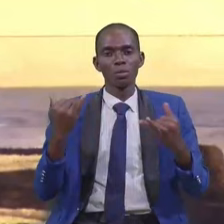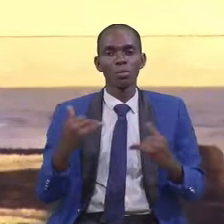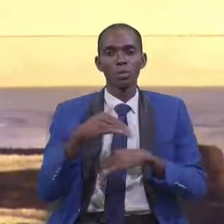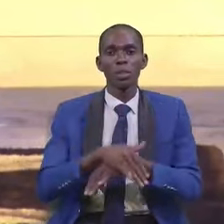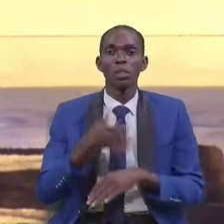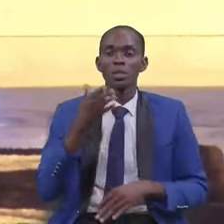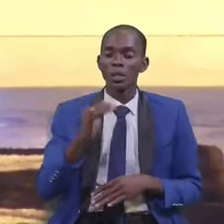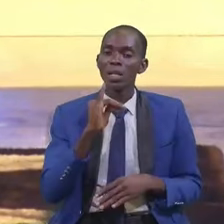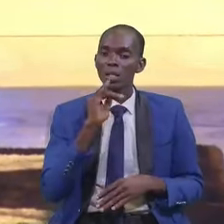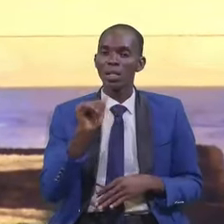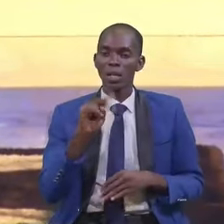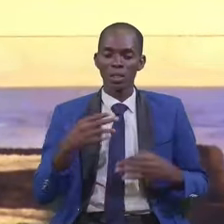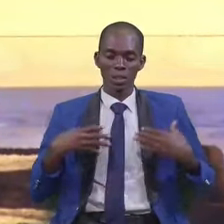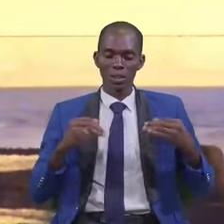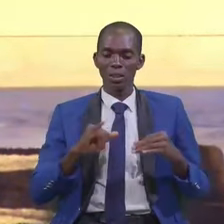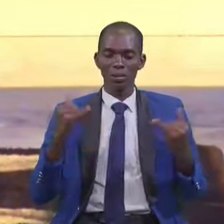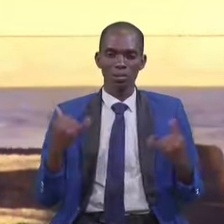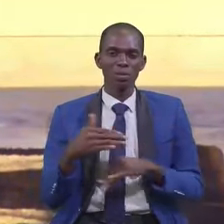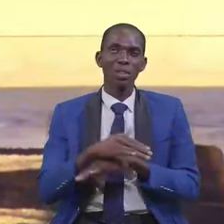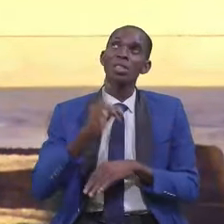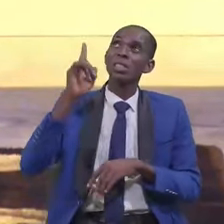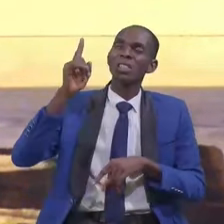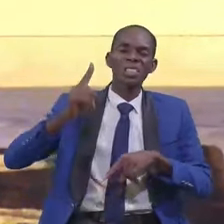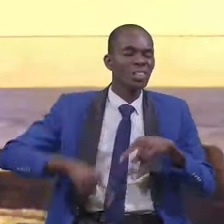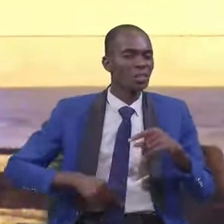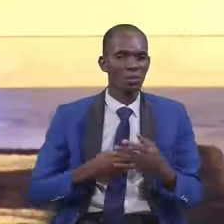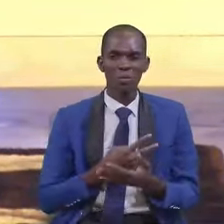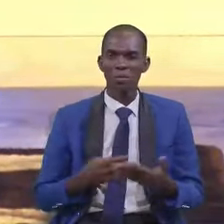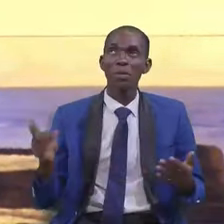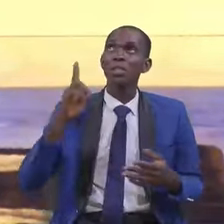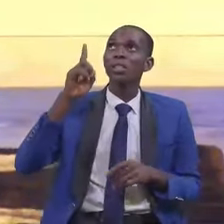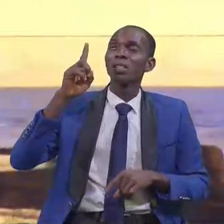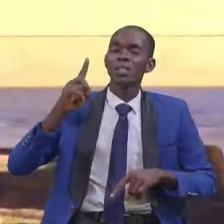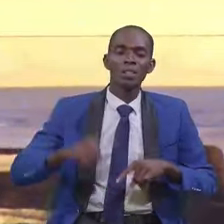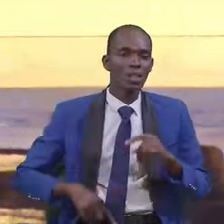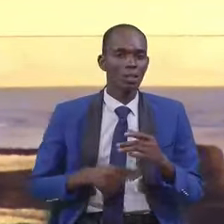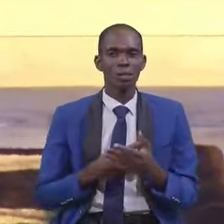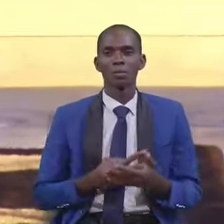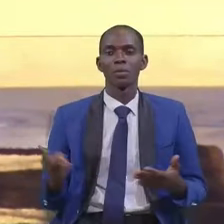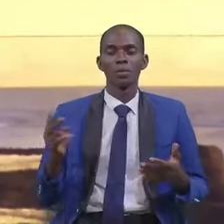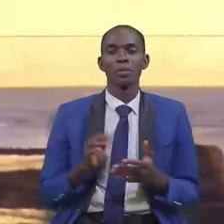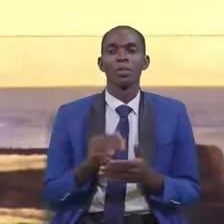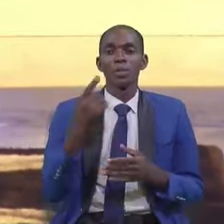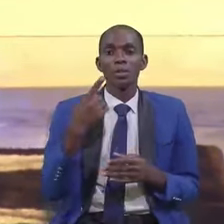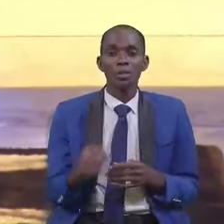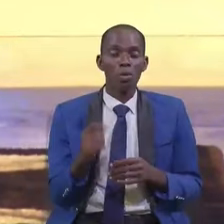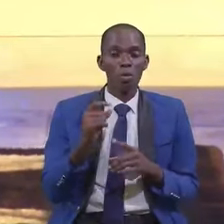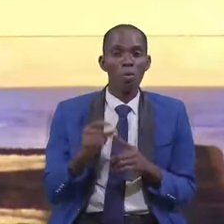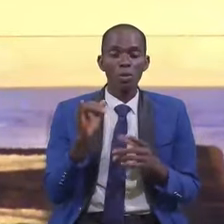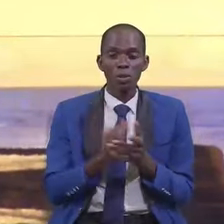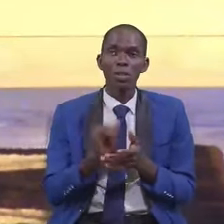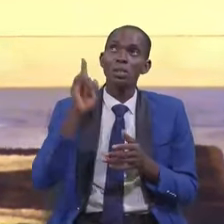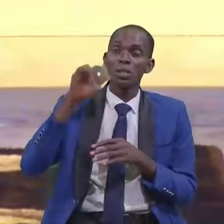guérison ce soir. Cela ne peut jamais échouer. La parole ne peut jamais faillir. La parole qui est